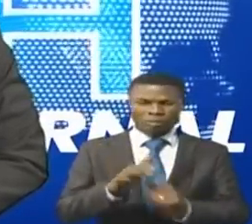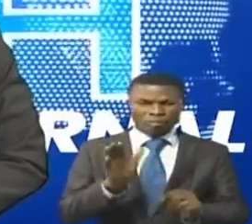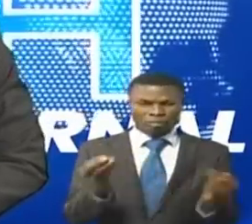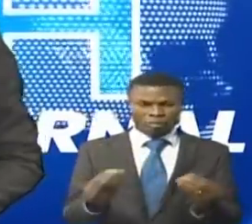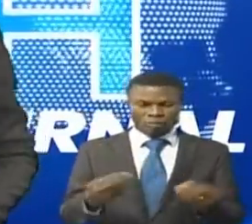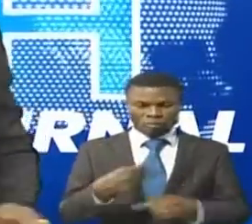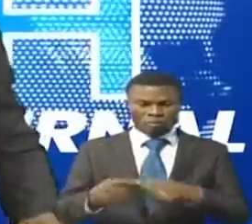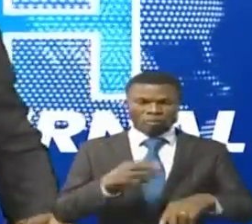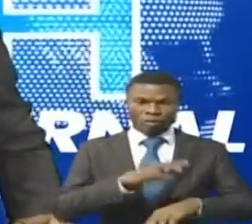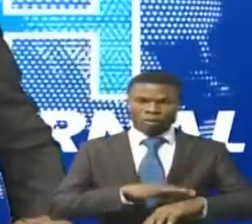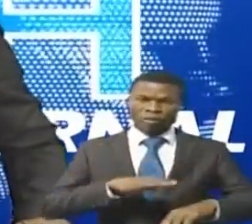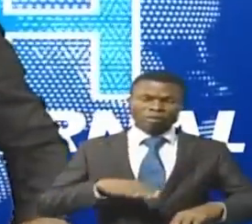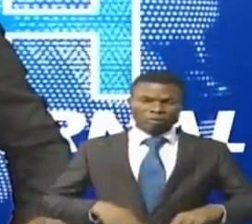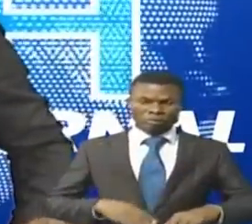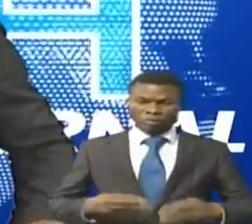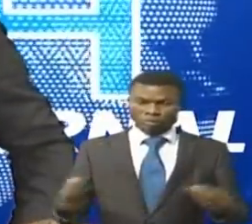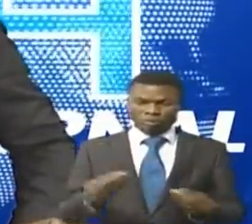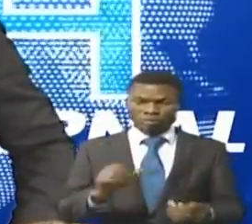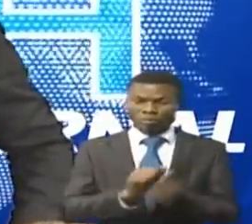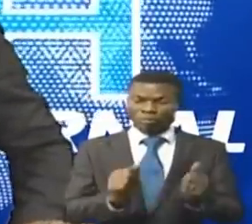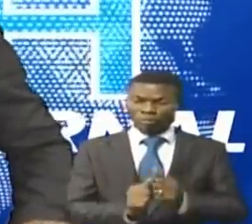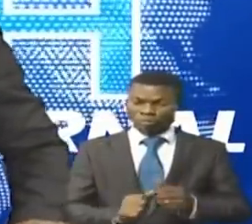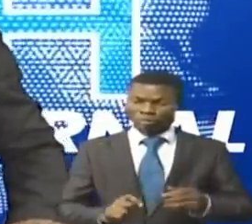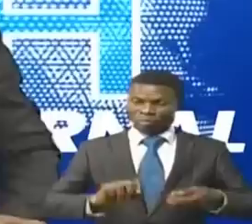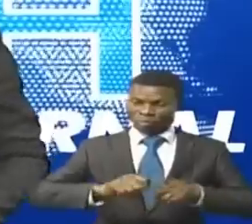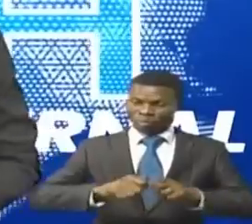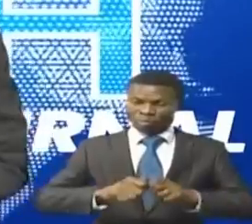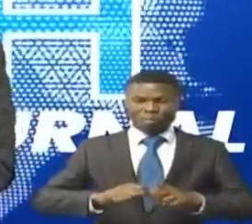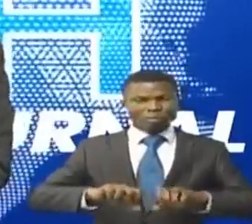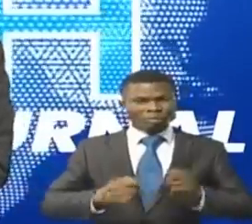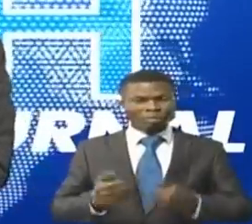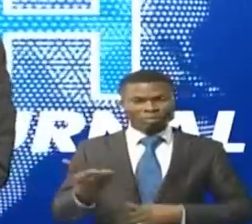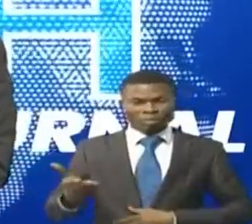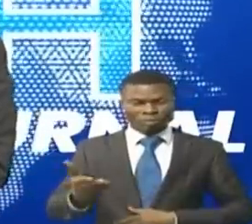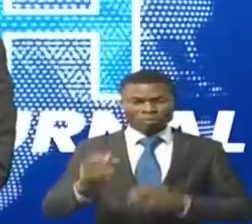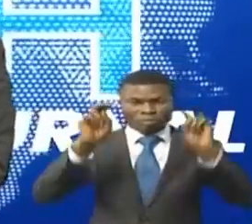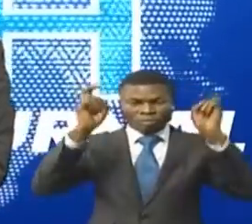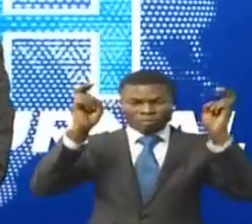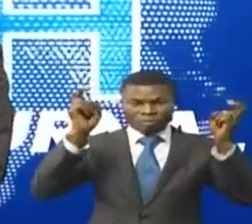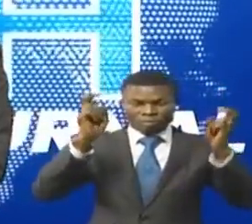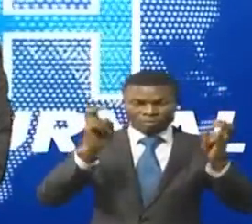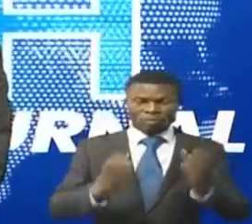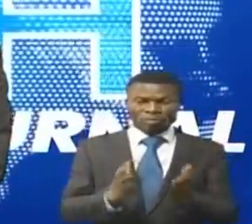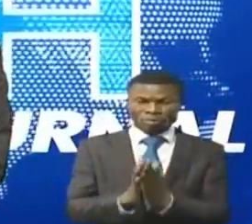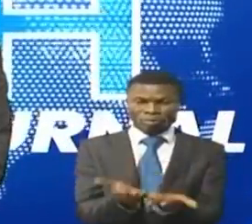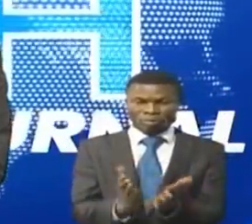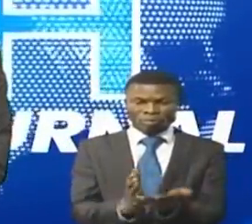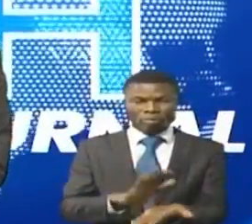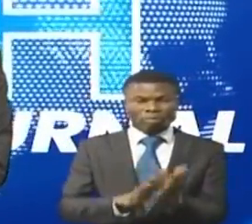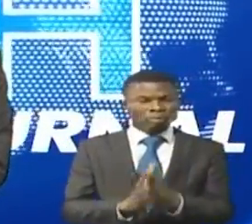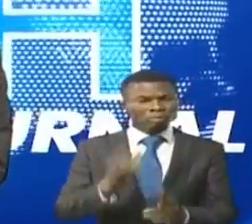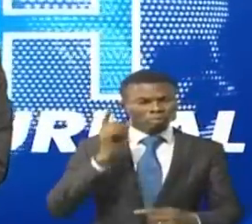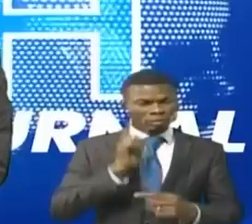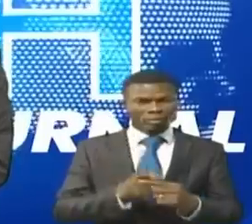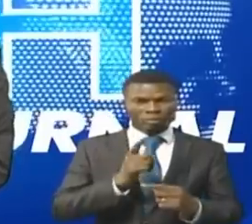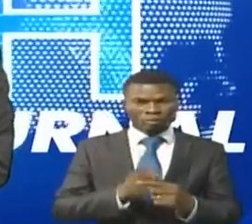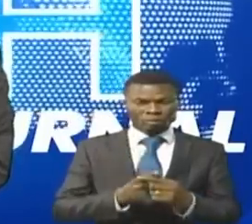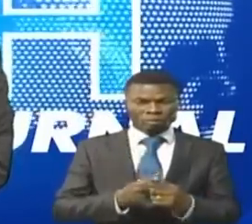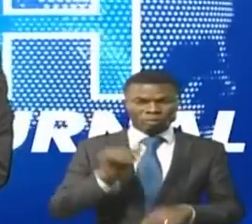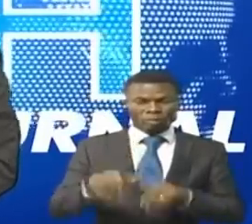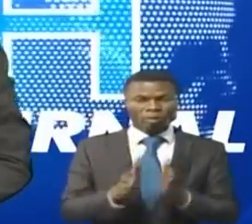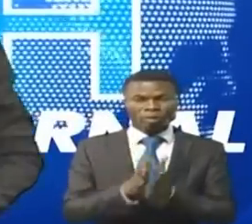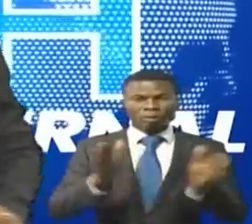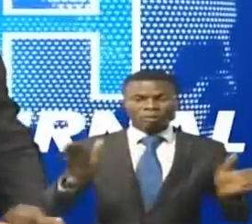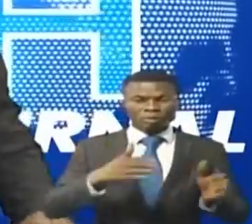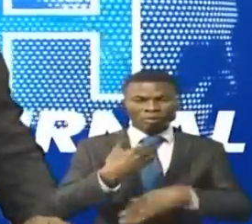édition du journal, retard dû aux problèmes techniques. Au sommaire, rareté des passeports sur le marché, le secrétaire